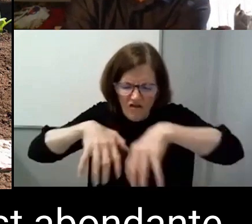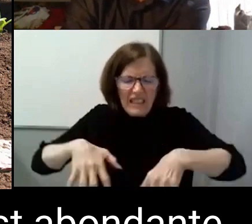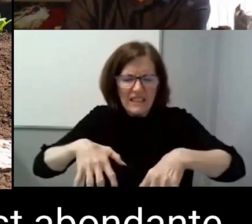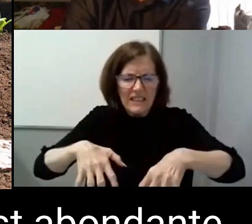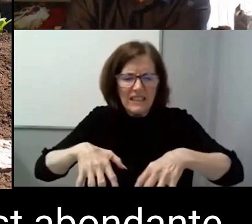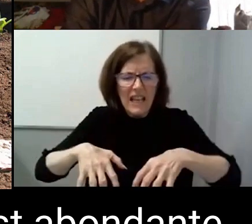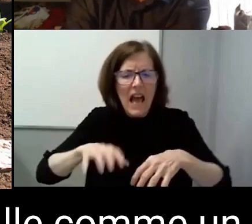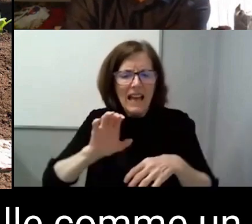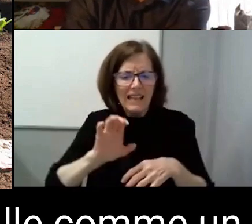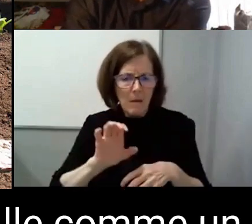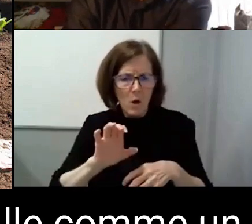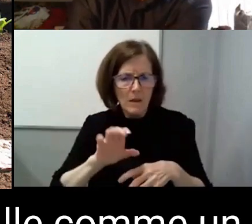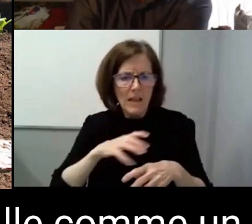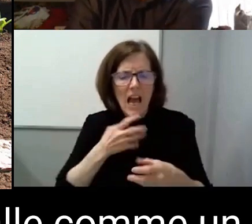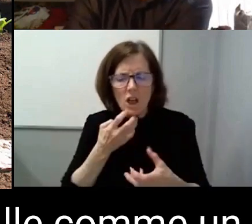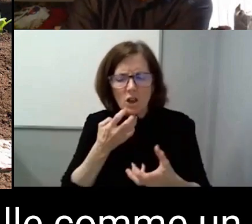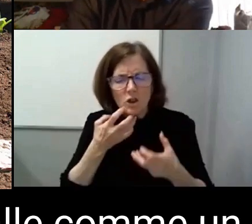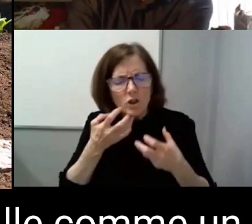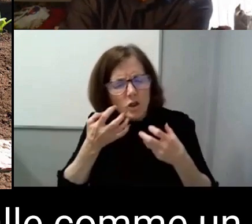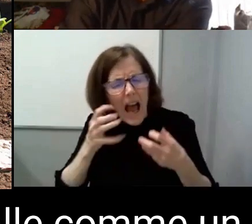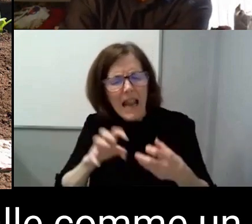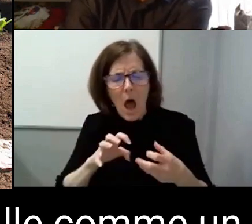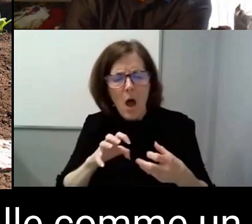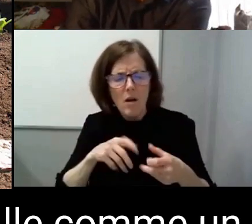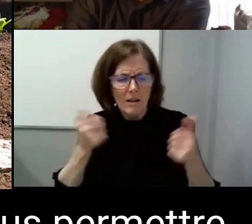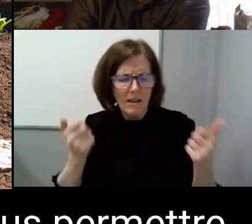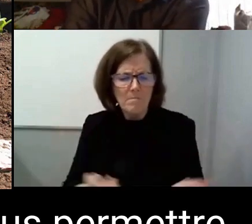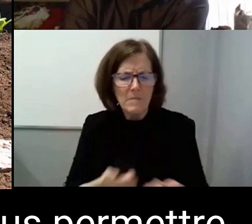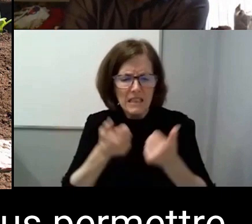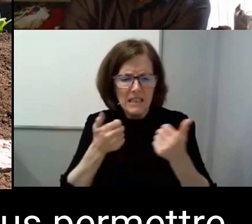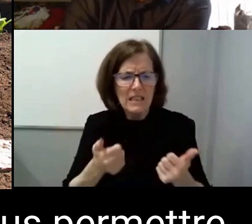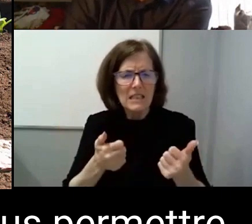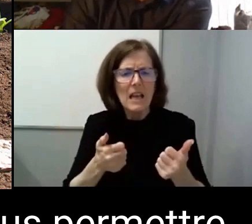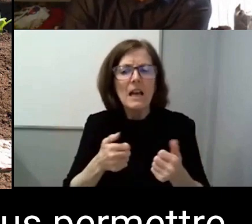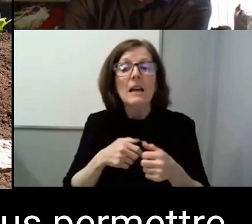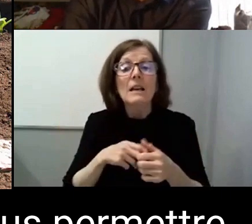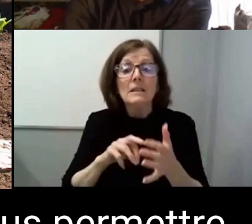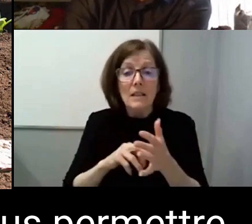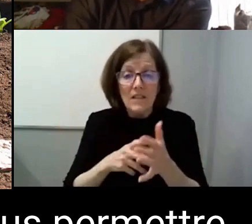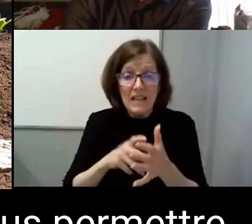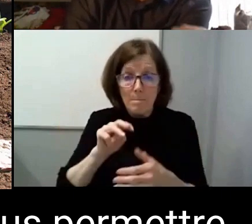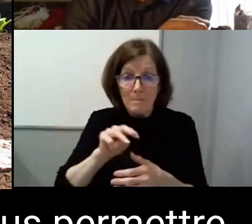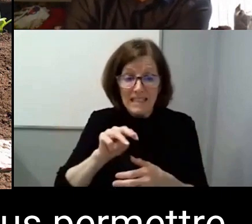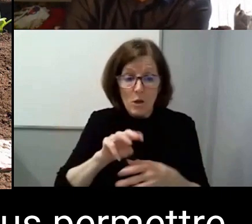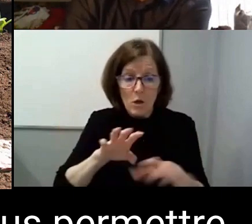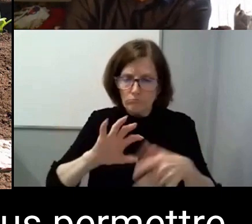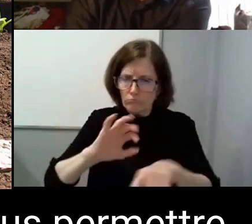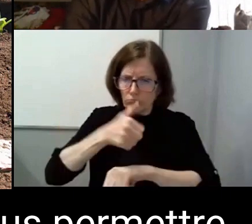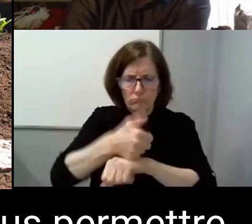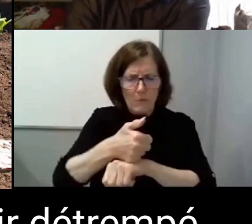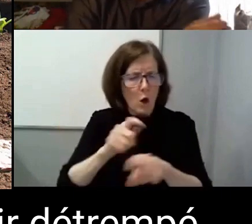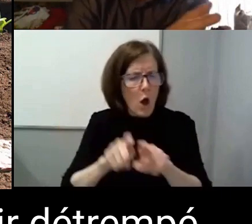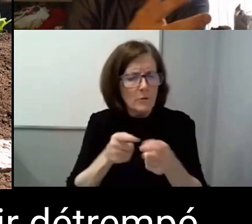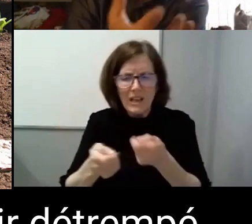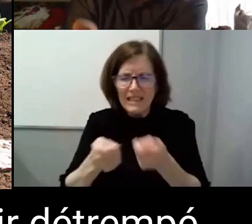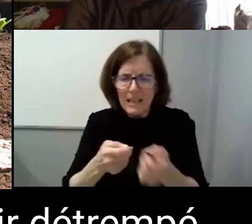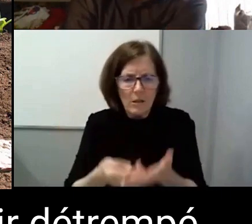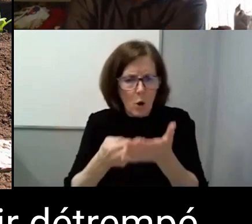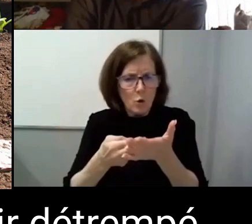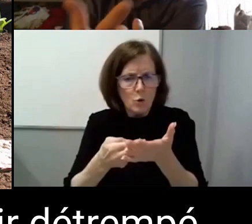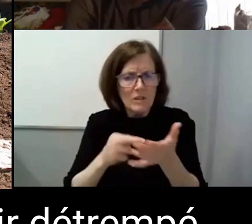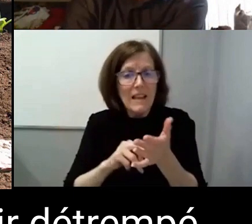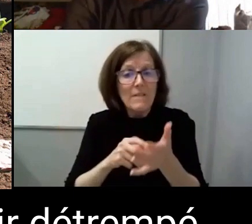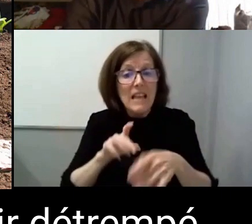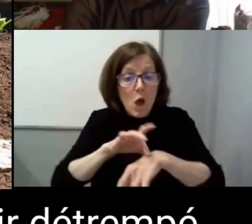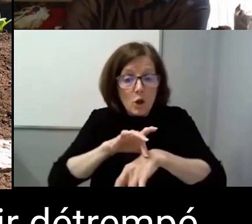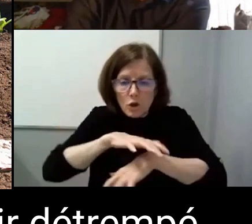chaleur qui est abondante. Puis, comme on disait, le mycélium, il s'installe comme un gestionnaire de ressources. Donc, ça va nous permettre d'avoir un sol qui est plus